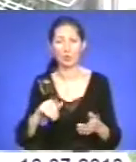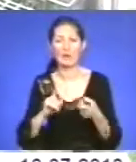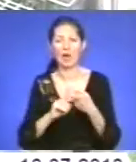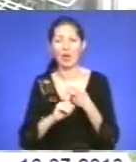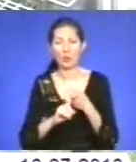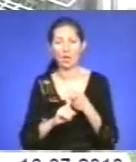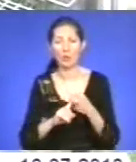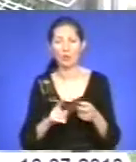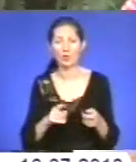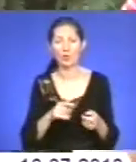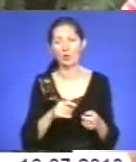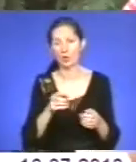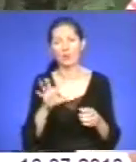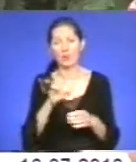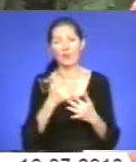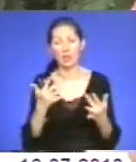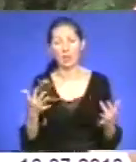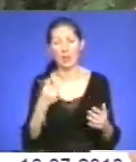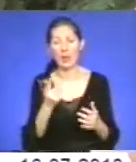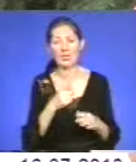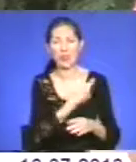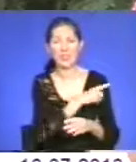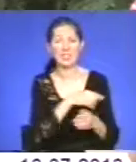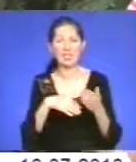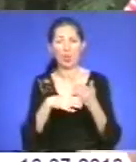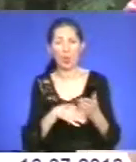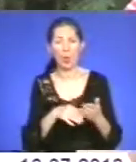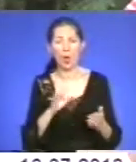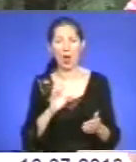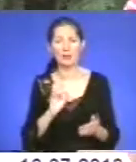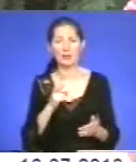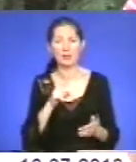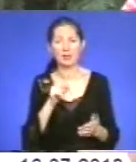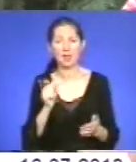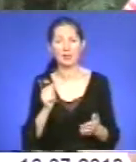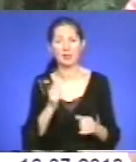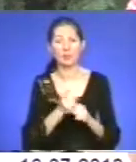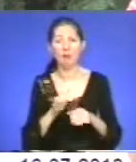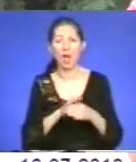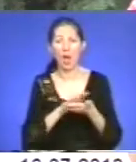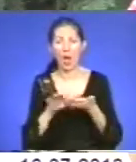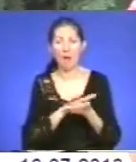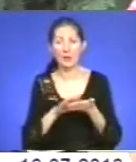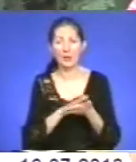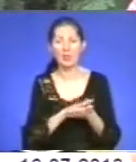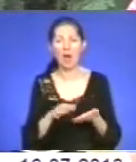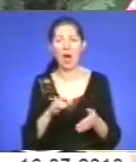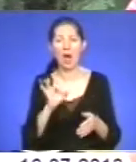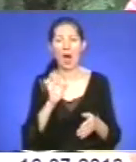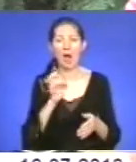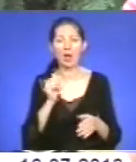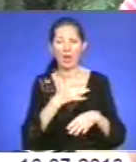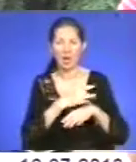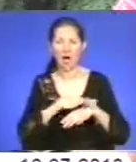з підозрілою твариною. Перша медична допомога при сказі включає обробку рани мильним, концентрованим